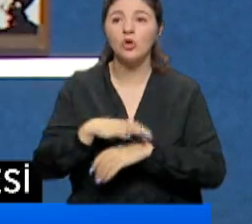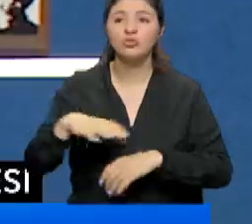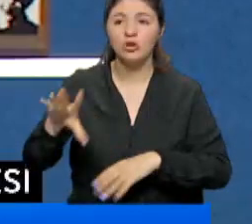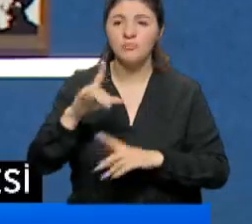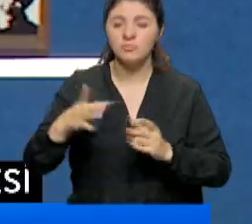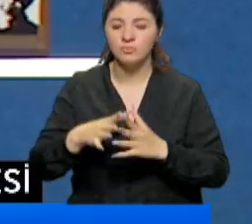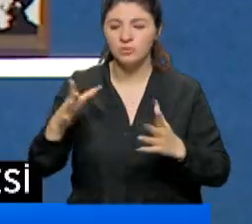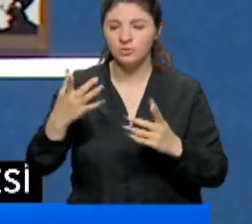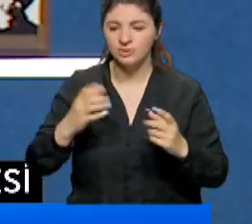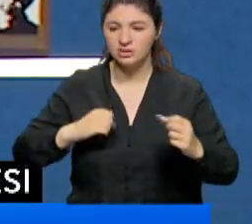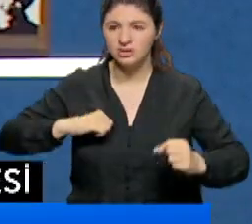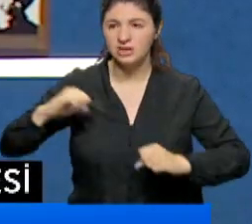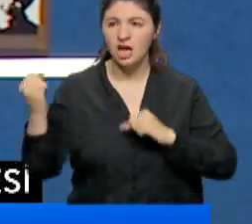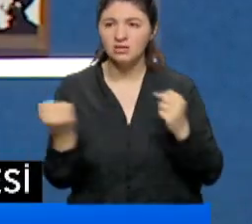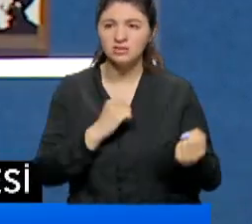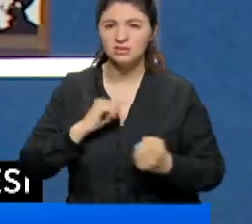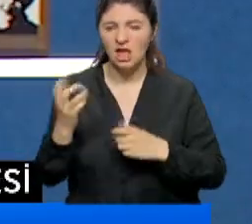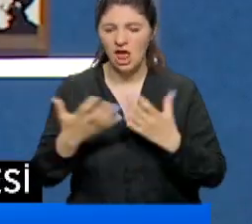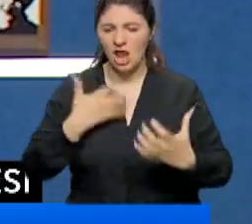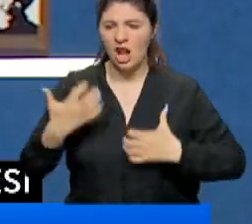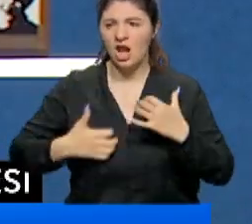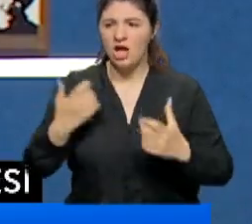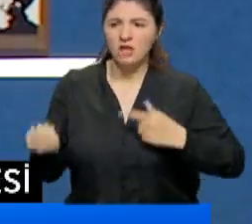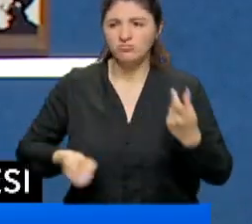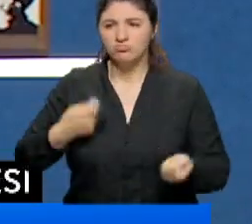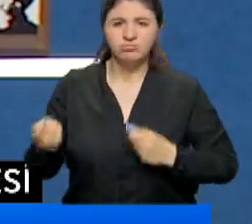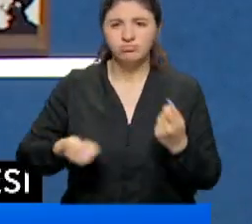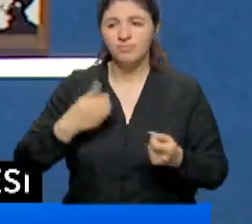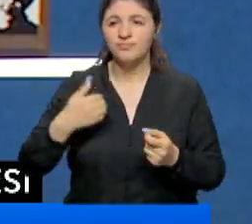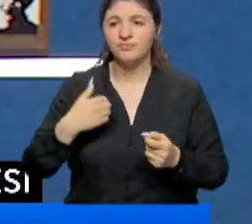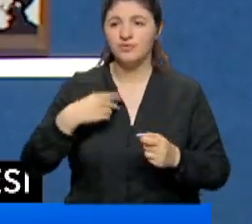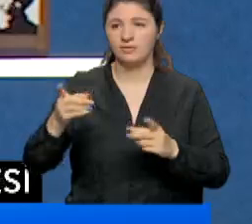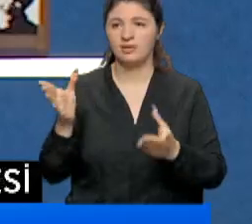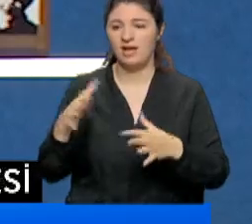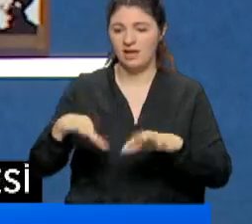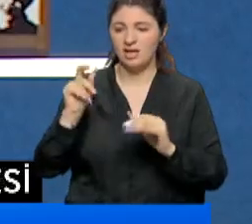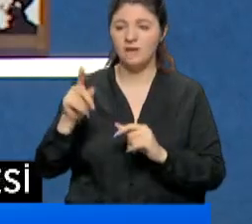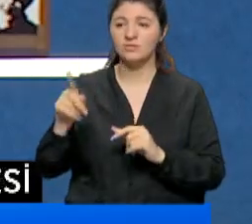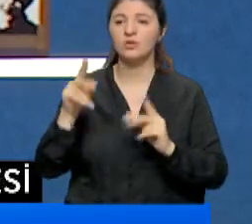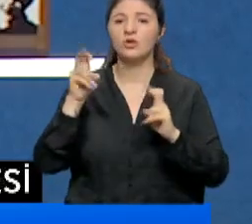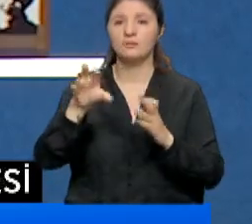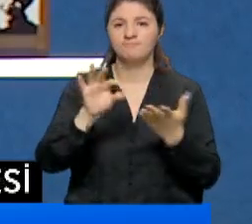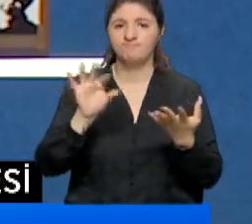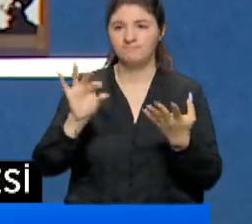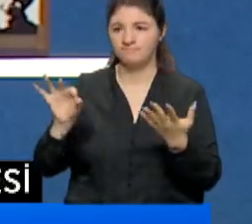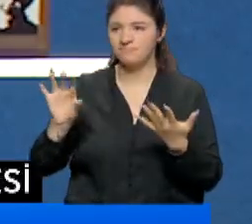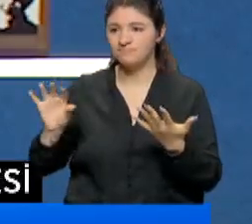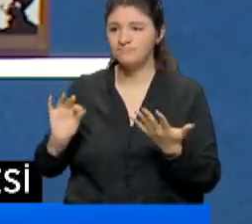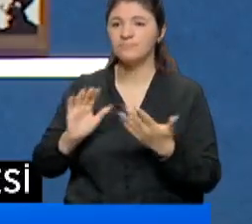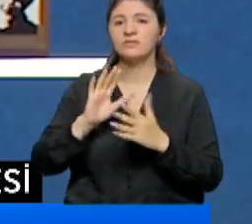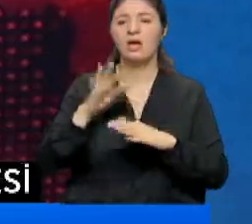hekimler böyle bir büyük bir dinimizde enerjiyle çalıştılar bizlerle bizde adisyonu yaptık konuları seçtik ve